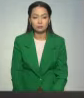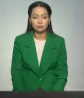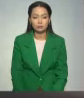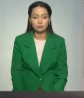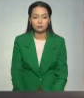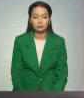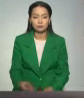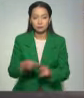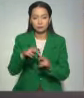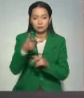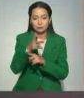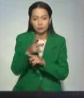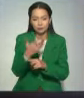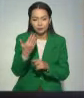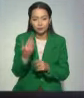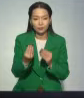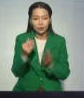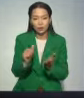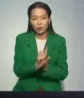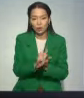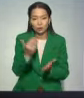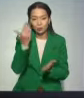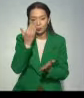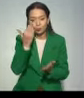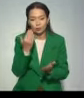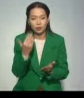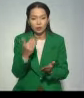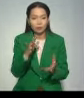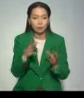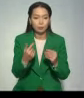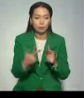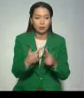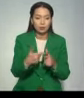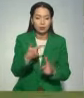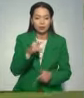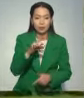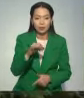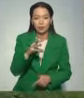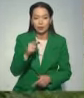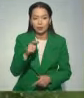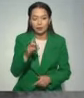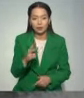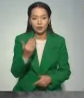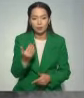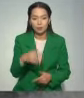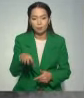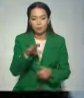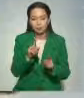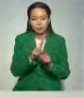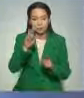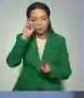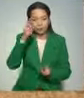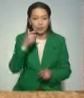это кадры тизера документального фильма с незамысловатым названием Гарри Меган снятый для netflix принца